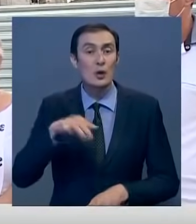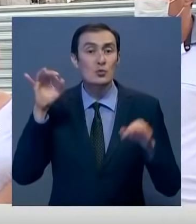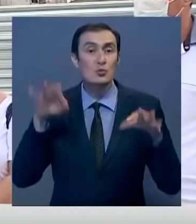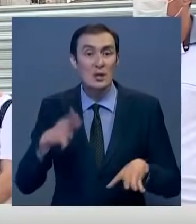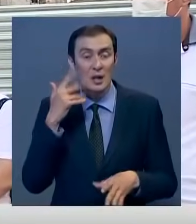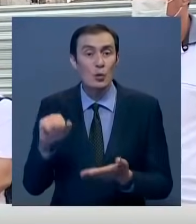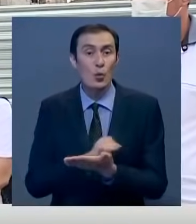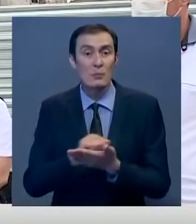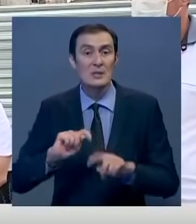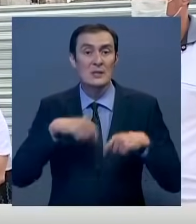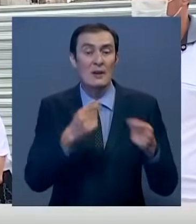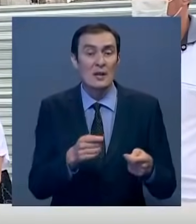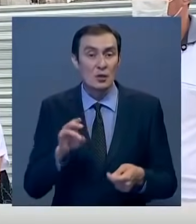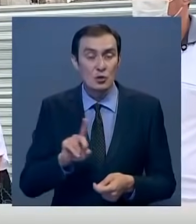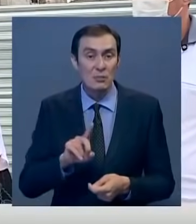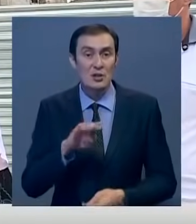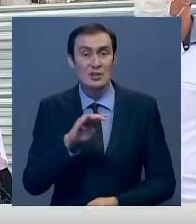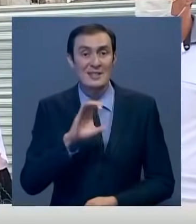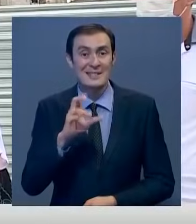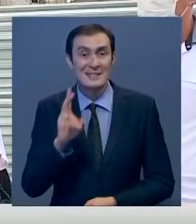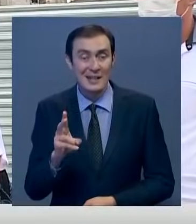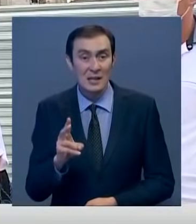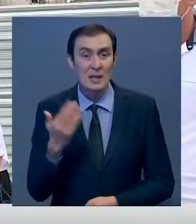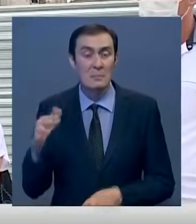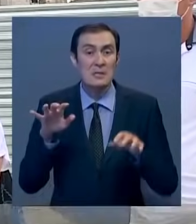сдавали документы для принятия в ЖСК, где